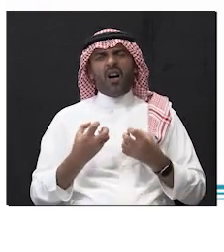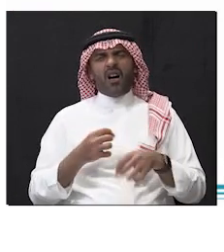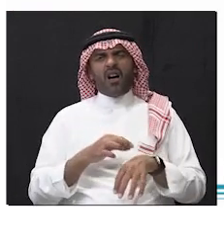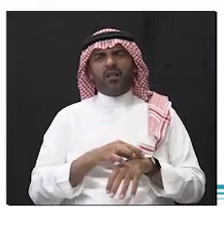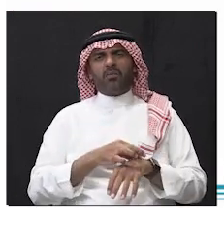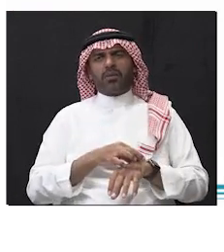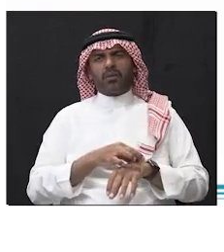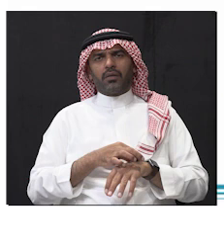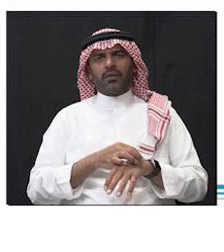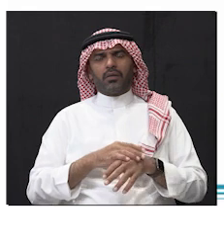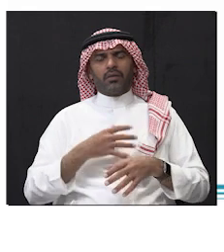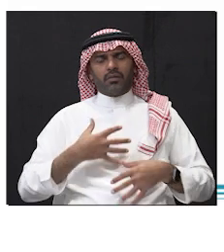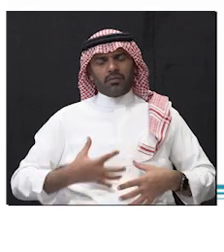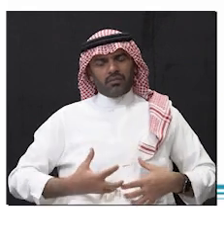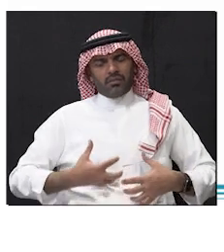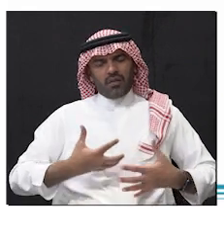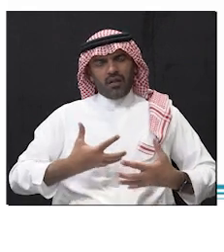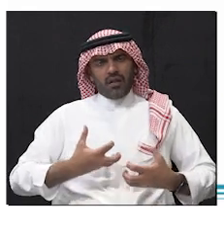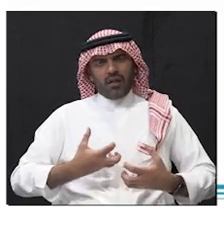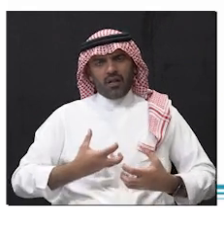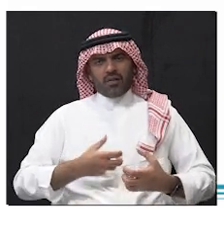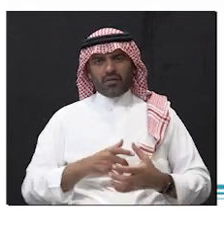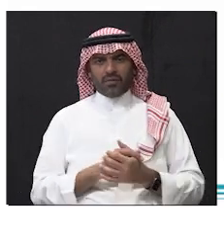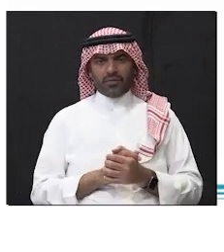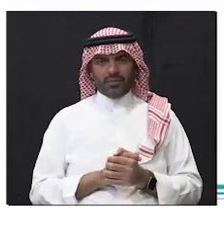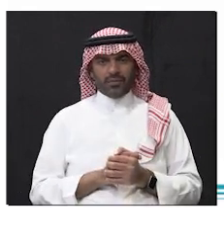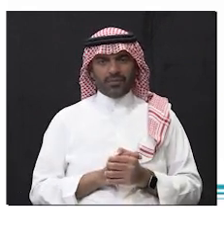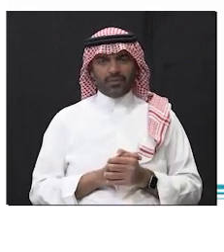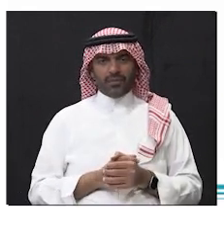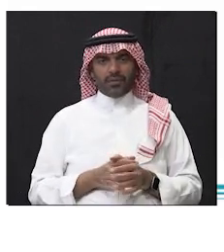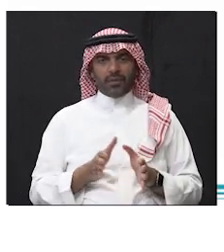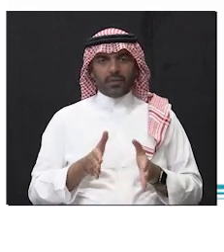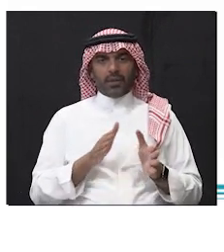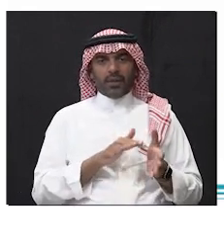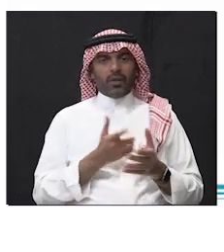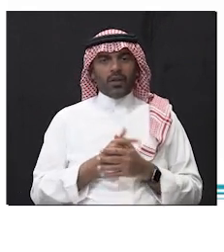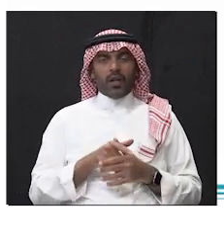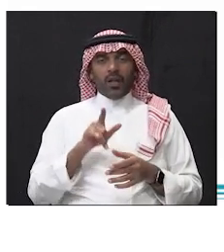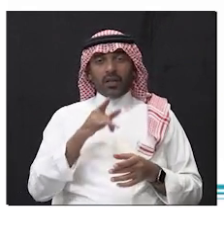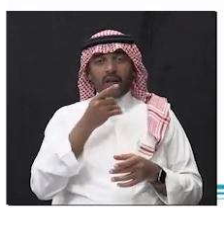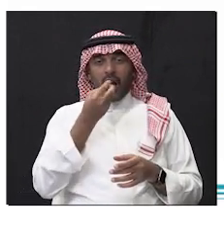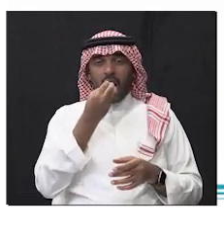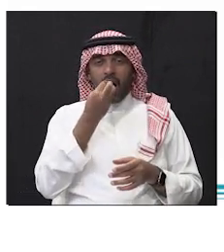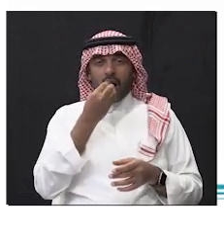عندما يأكل الإنسان لحم غير مطبوخ جيدا يصاب بالدودة ماذا؟